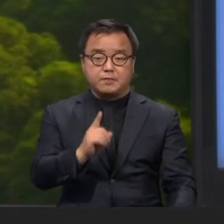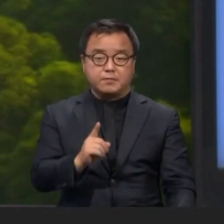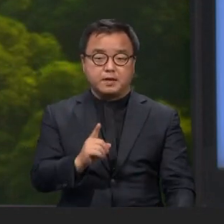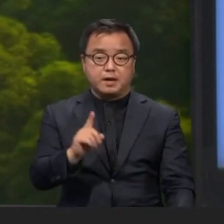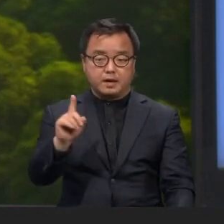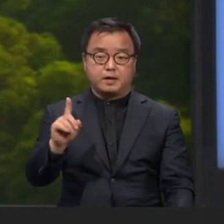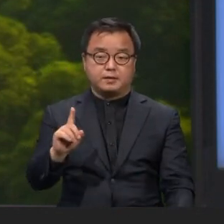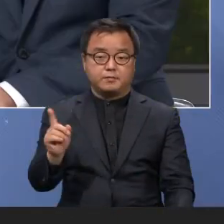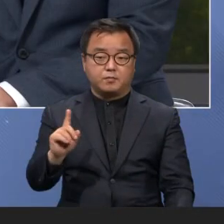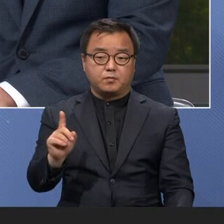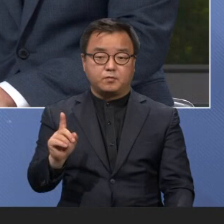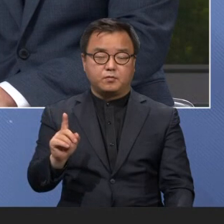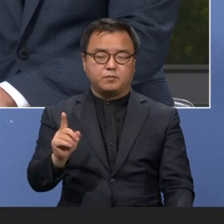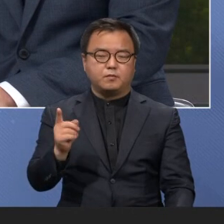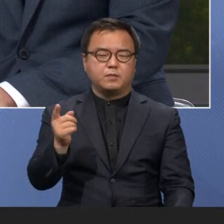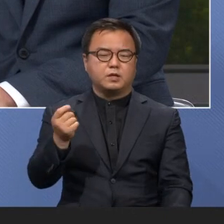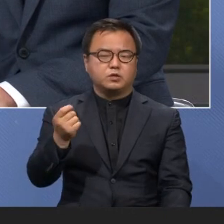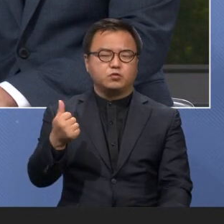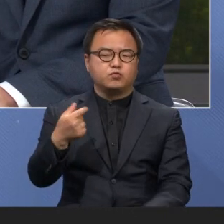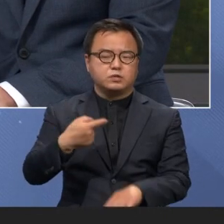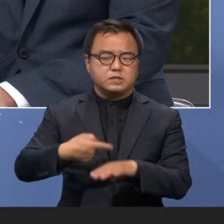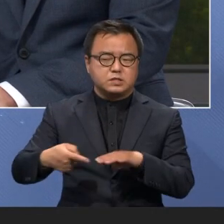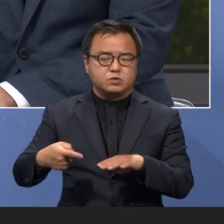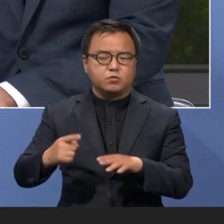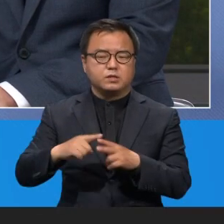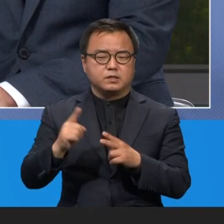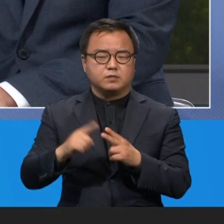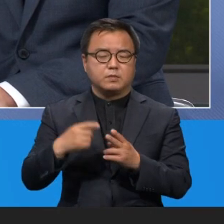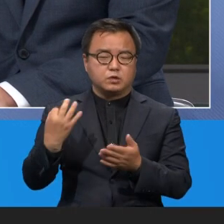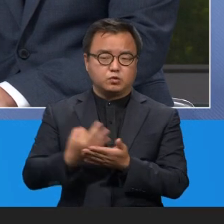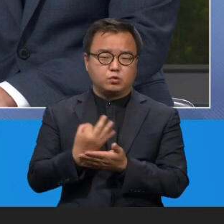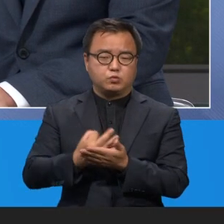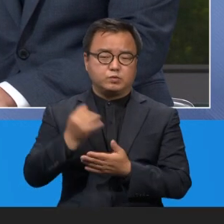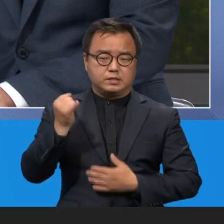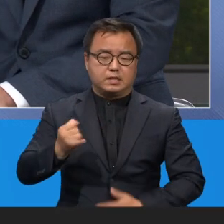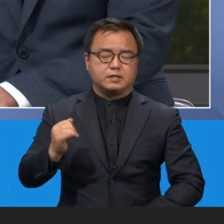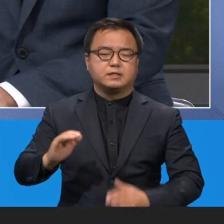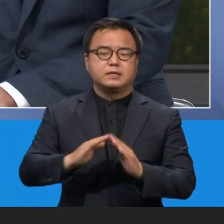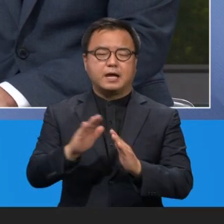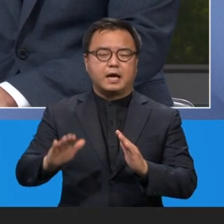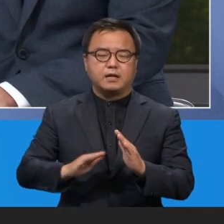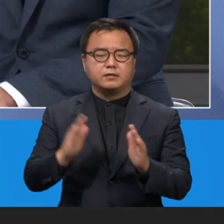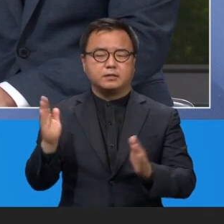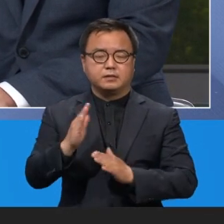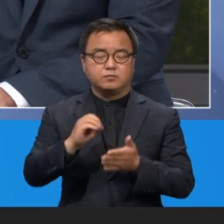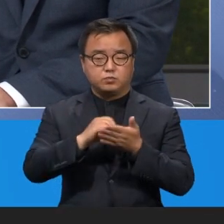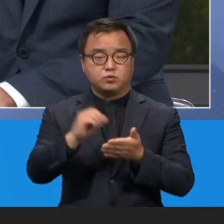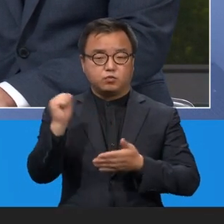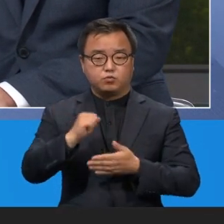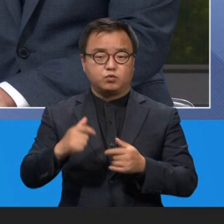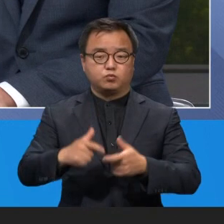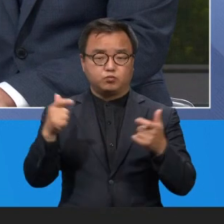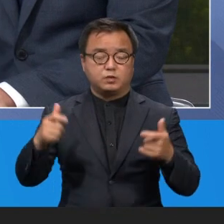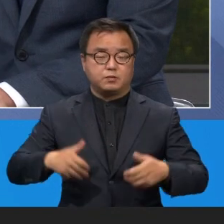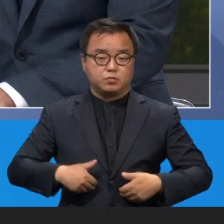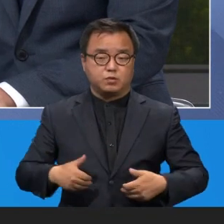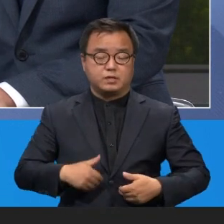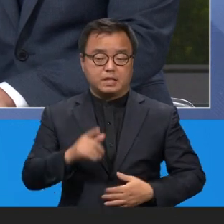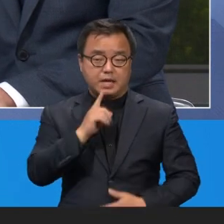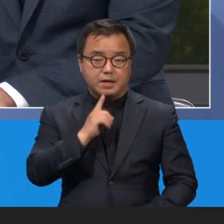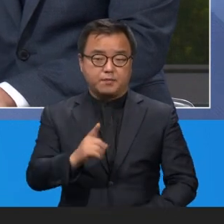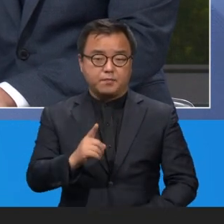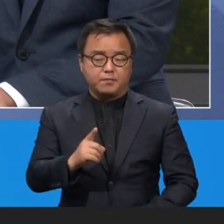말씀드리면 요 소수인종 이나 저소득층 학생 의 등록 유를 높이는 방법입니다 신생아 수라는 분모가